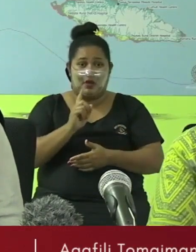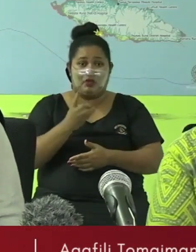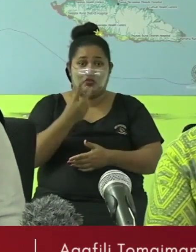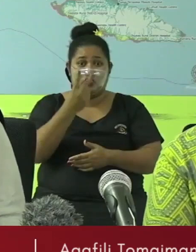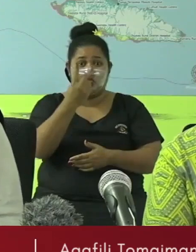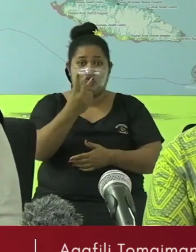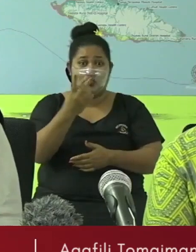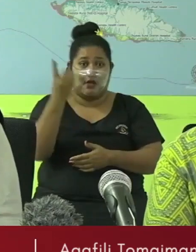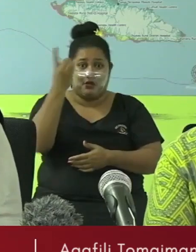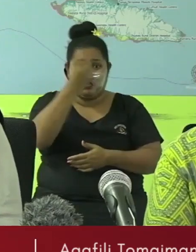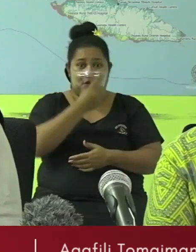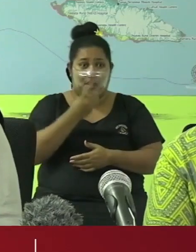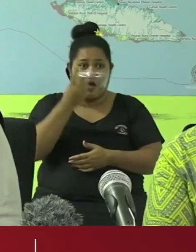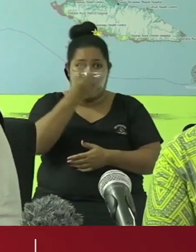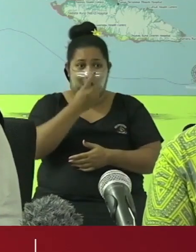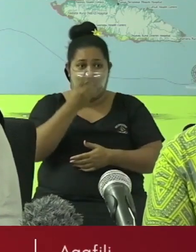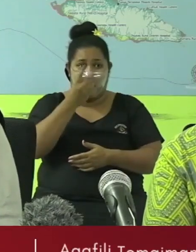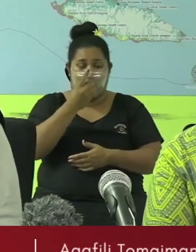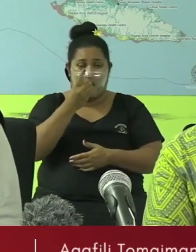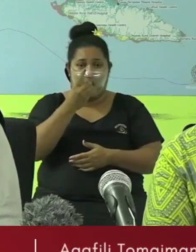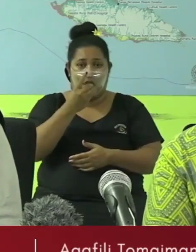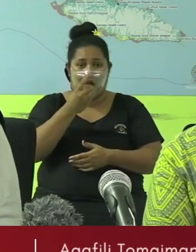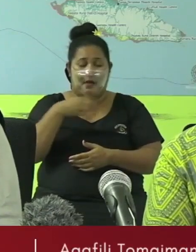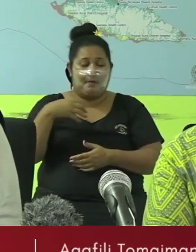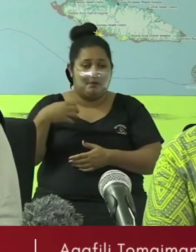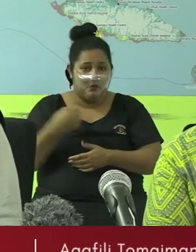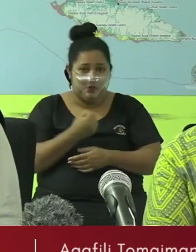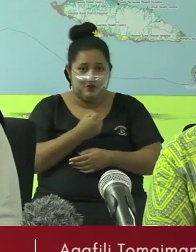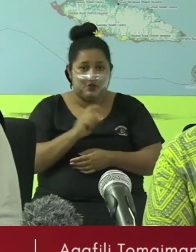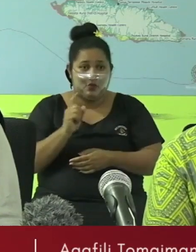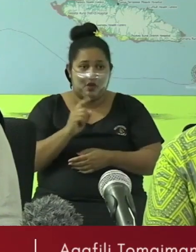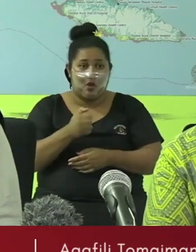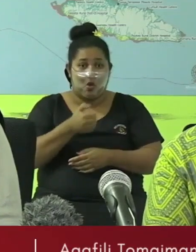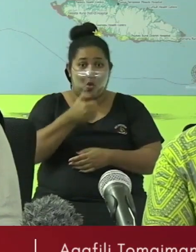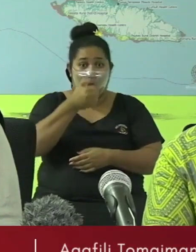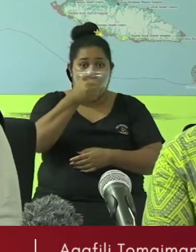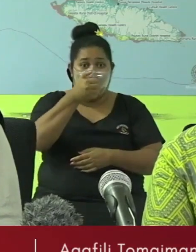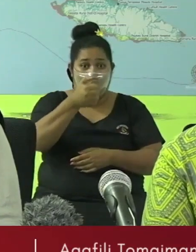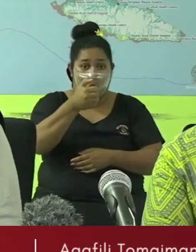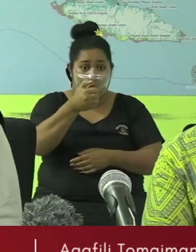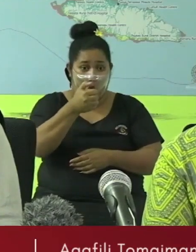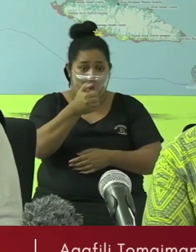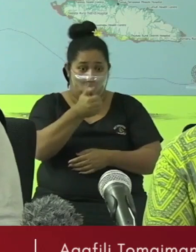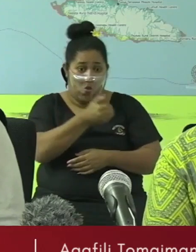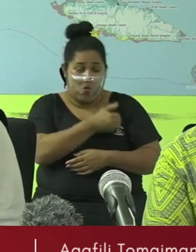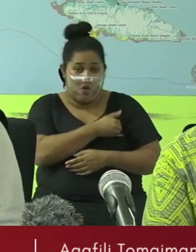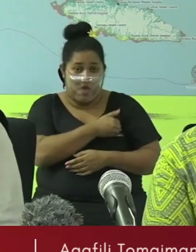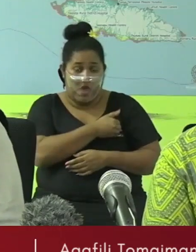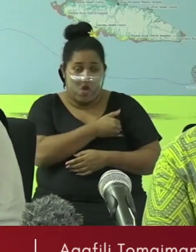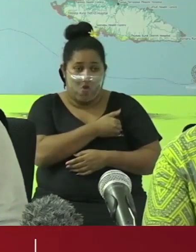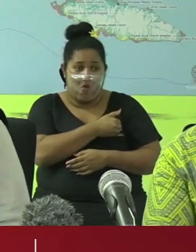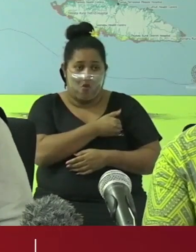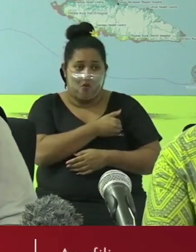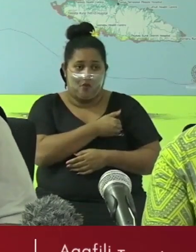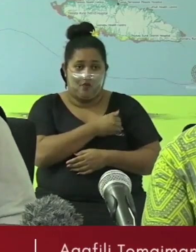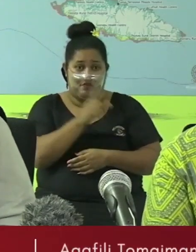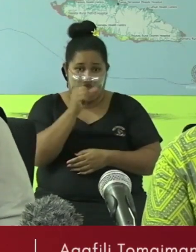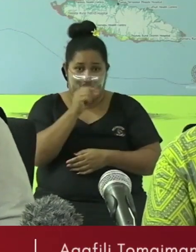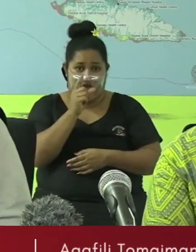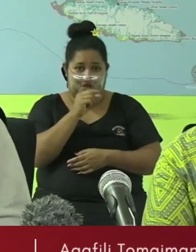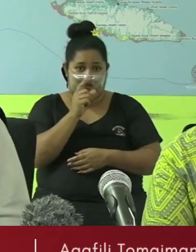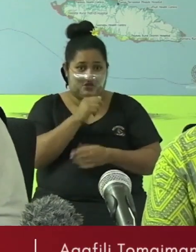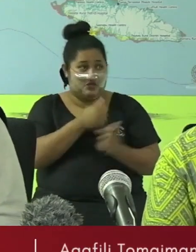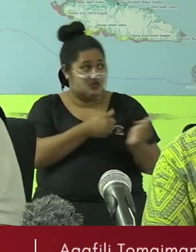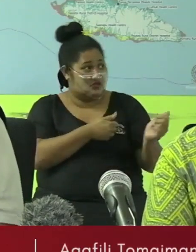tūla i luma mai o ina o le ono i le tae ao e mawhai ai o na usu mai